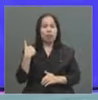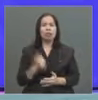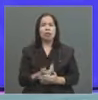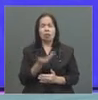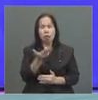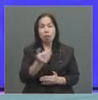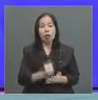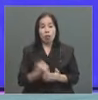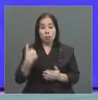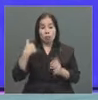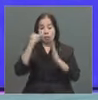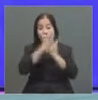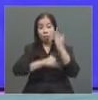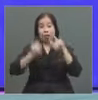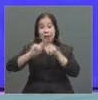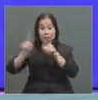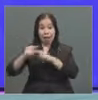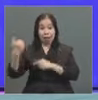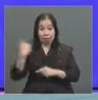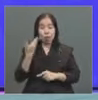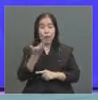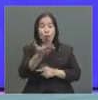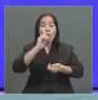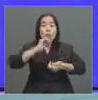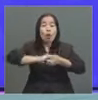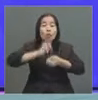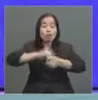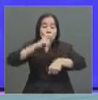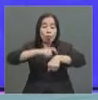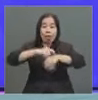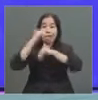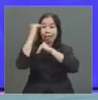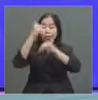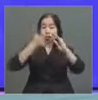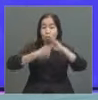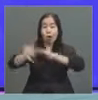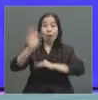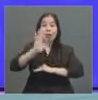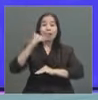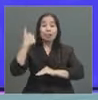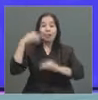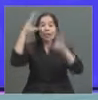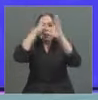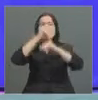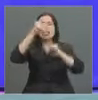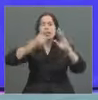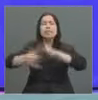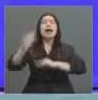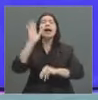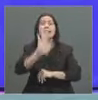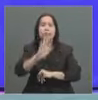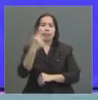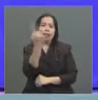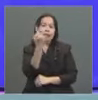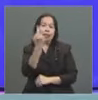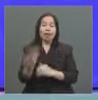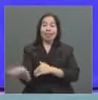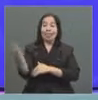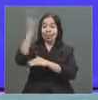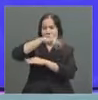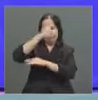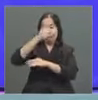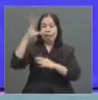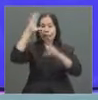ห้ามคนออกนอกขอความร่วมมือออกนอกบ้านผมใช้คำว่าส่วนใหญ่ก็จะห้ามในช่วงเวลากลางคืน4ทุ่ม